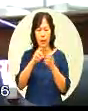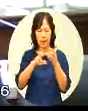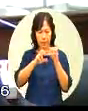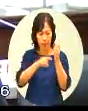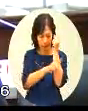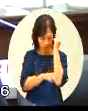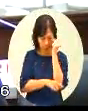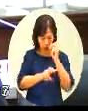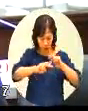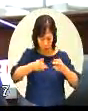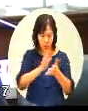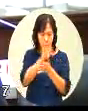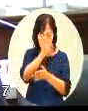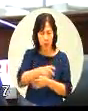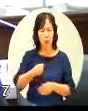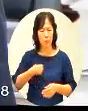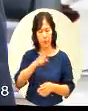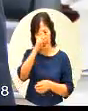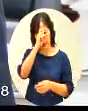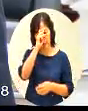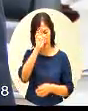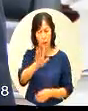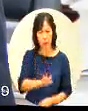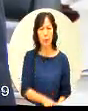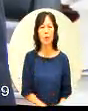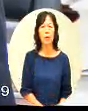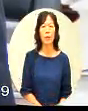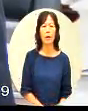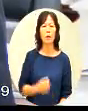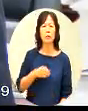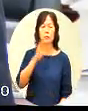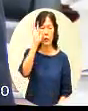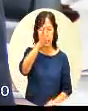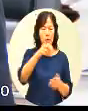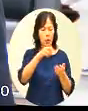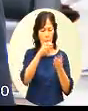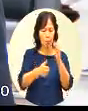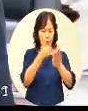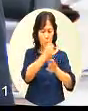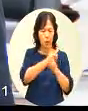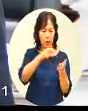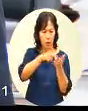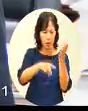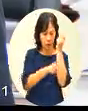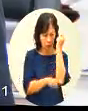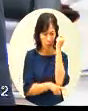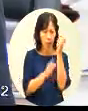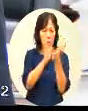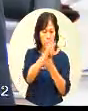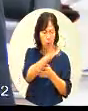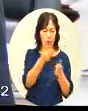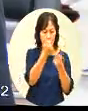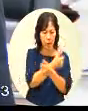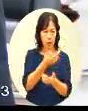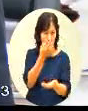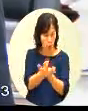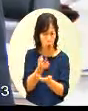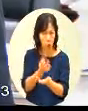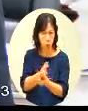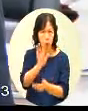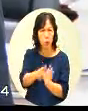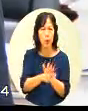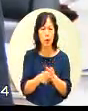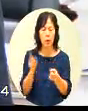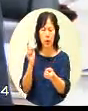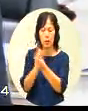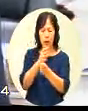后，我真的有期待局长你当立委之后能够把它修订好， 代位求偿的部分。 对，因为劳工去在跟业